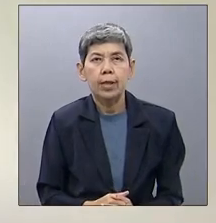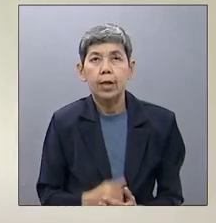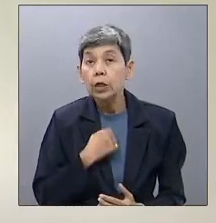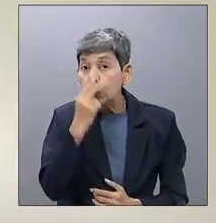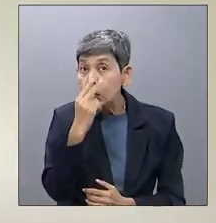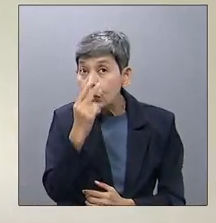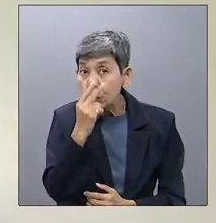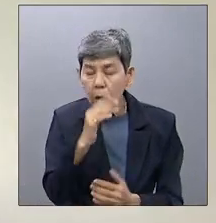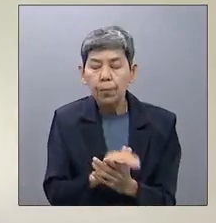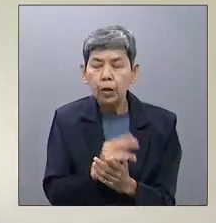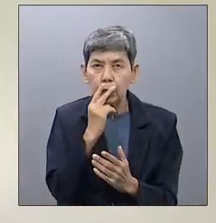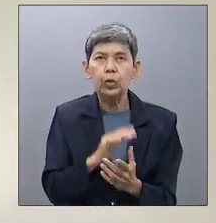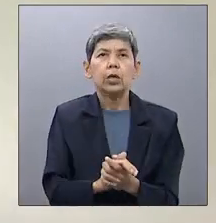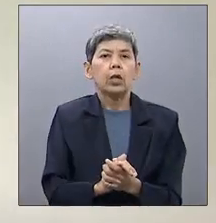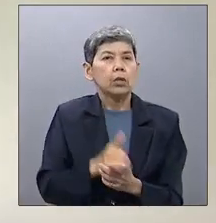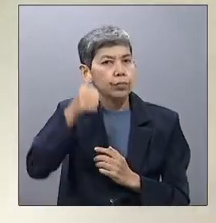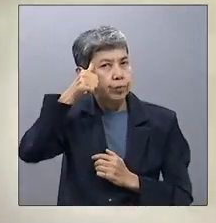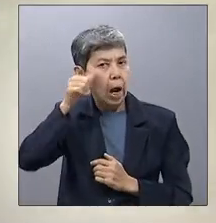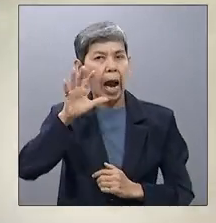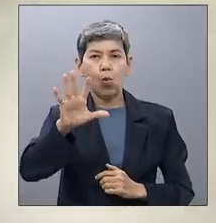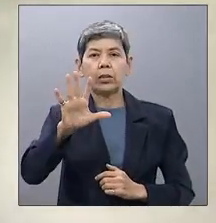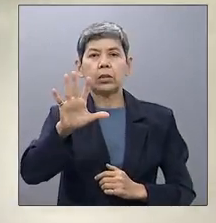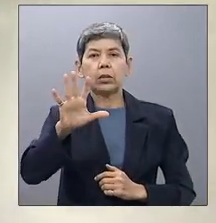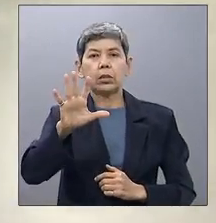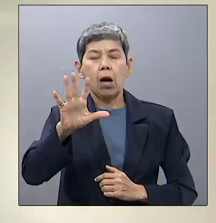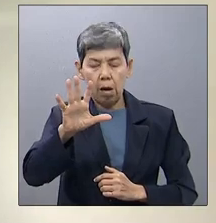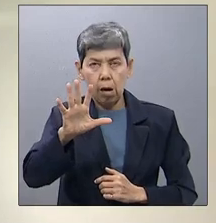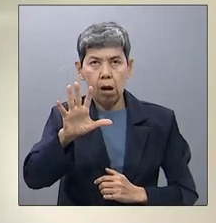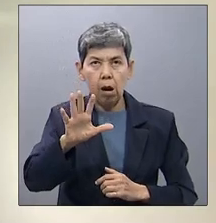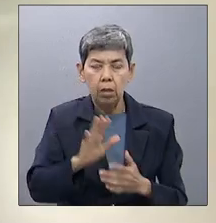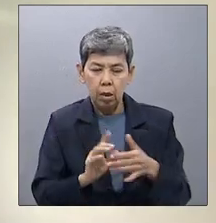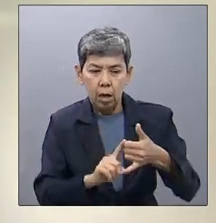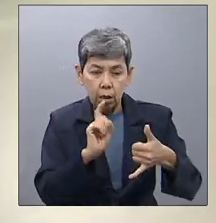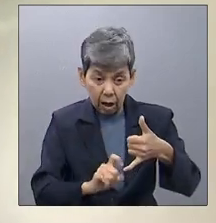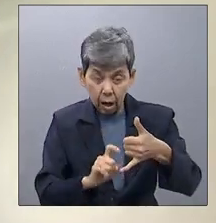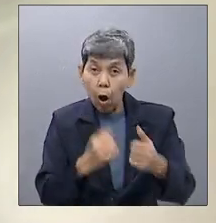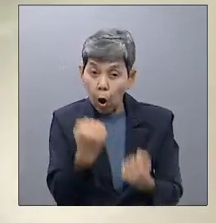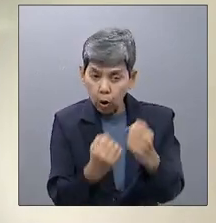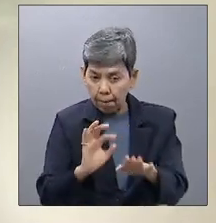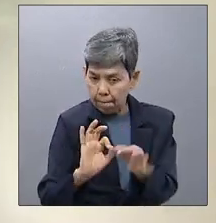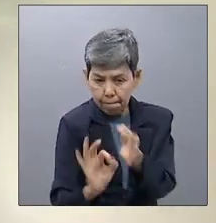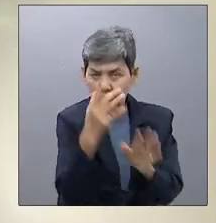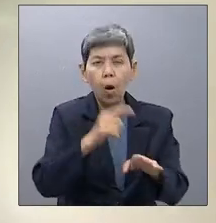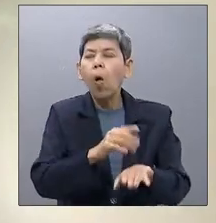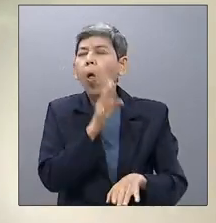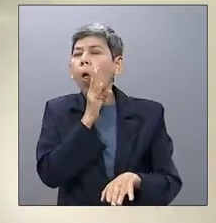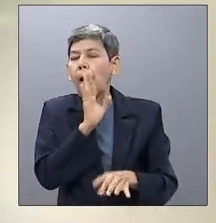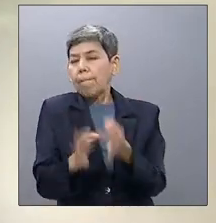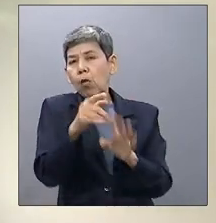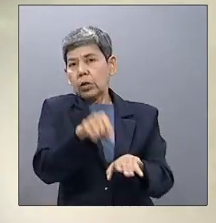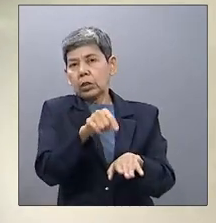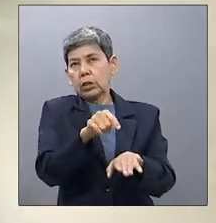ผ่านมาเป็นวันที่ 5แล้วนะคะสำหรับคดีฆ่าแล้วเผารถยนต์เพื่ออำพรางคดี